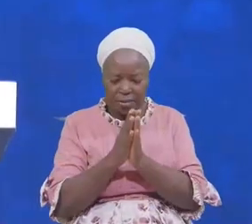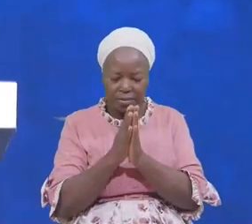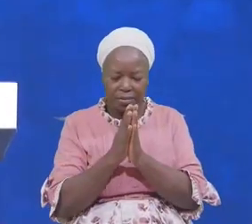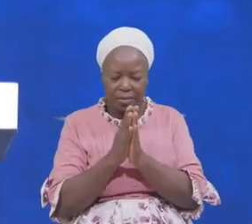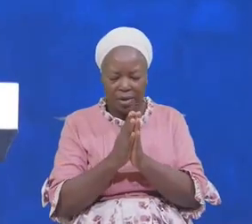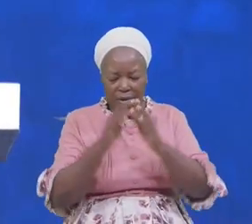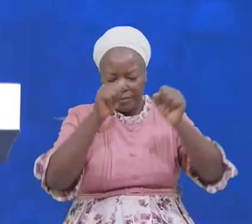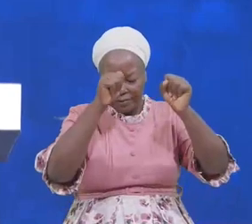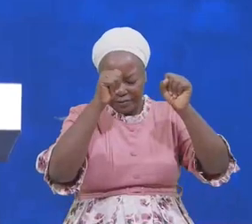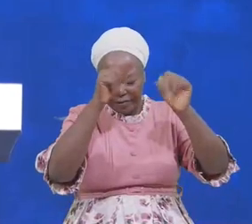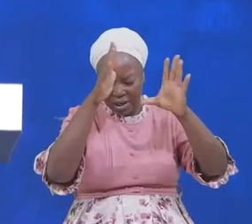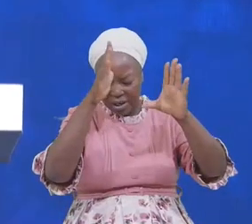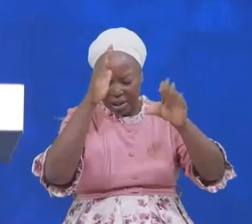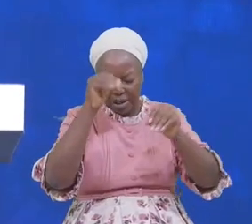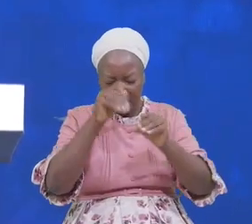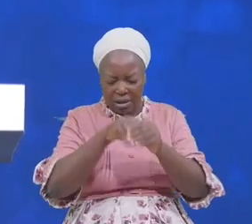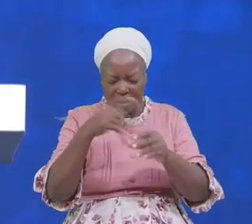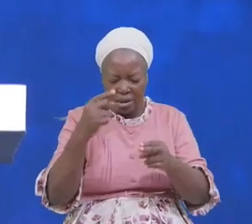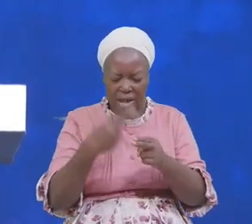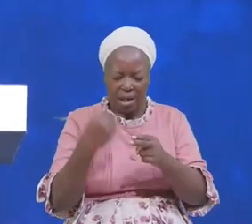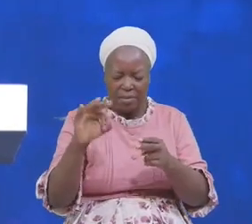Prions, Père, au nom de Jésus,